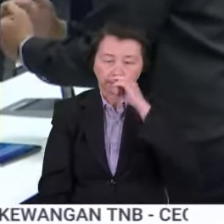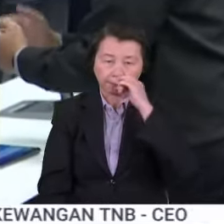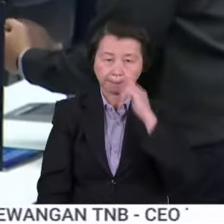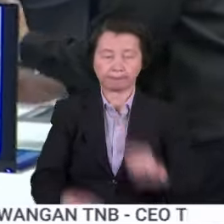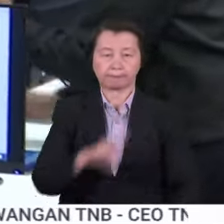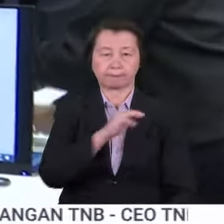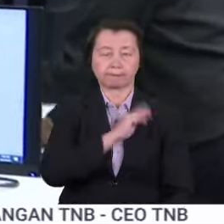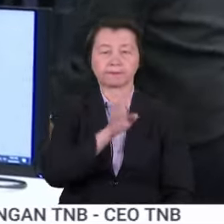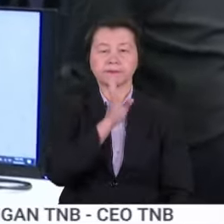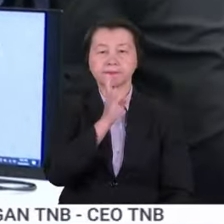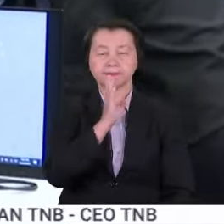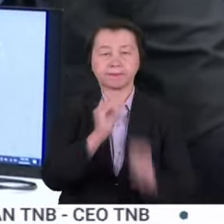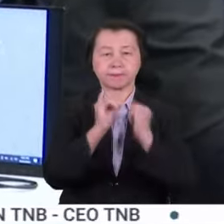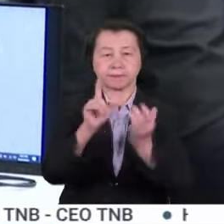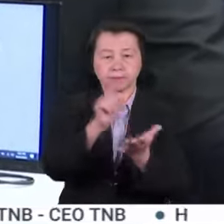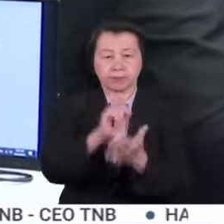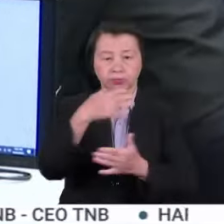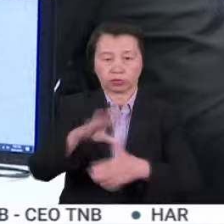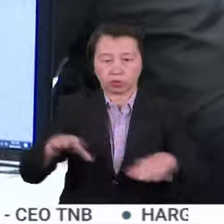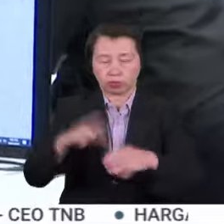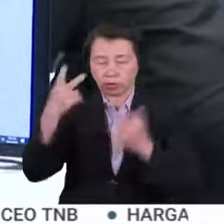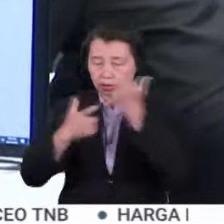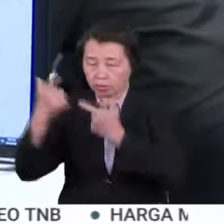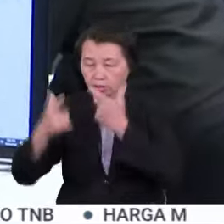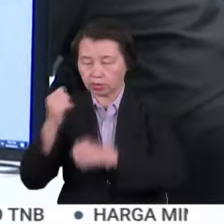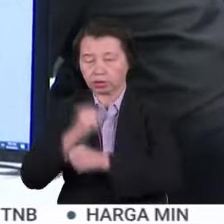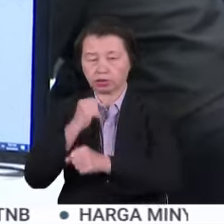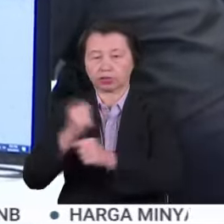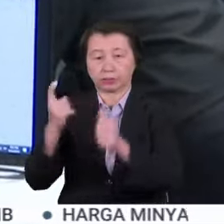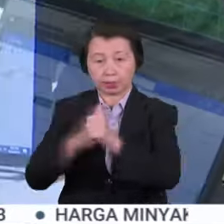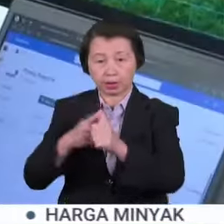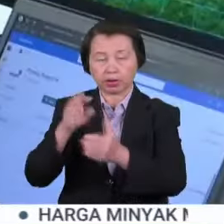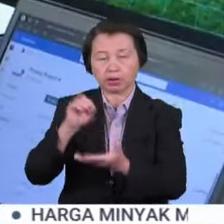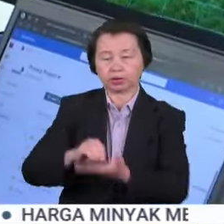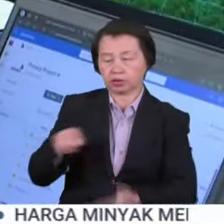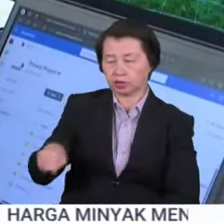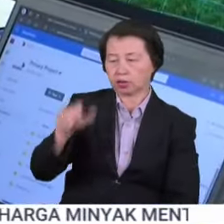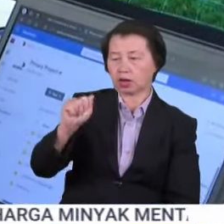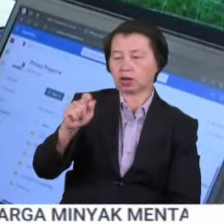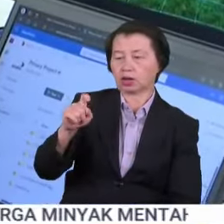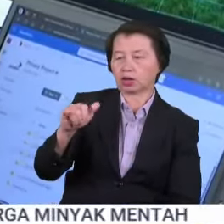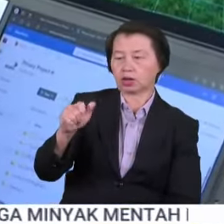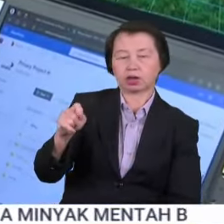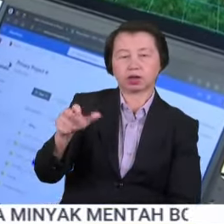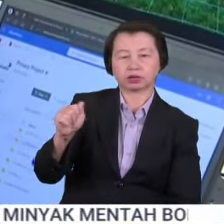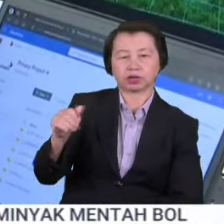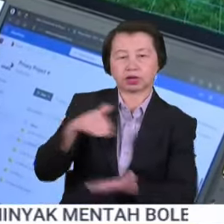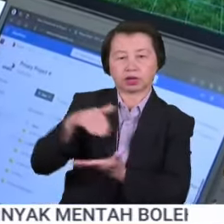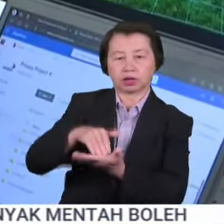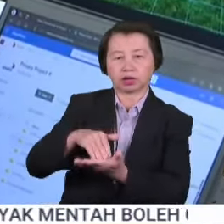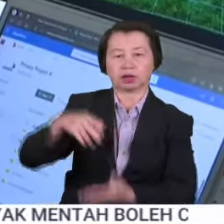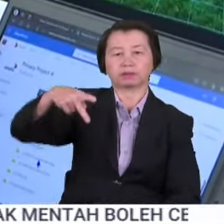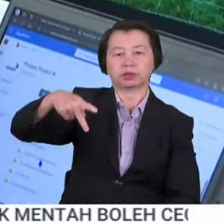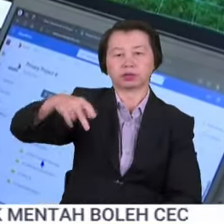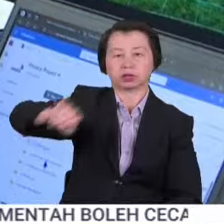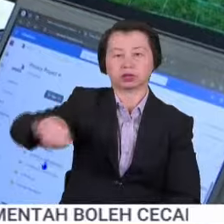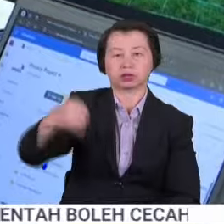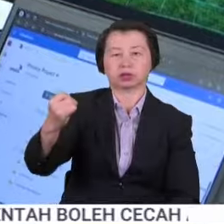Fahmi berkata demikian pada sidang media selepas melakukan lawatan kerja pertama di Axiata Cyber Fusion Center di Petaling